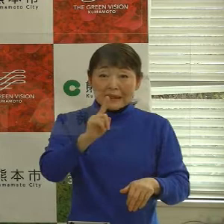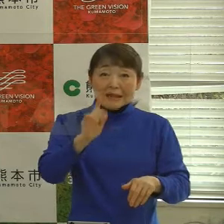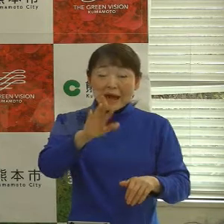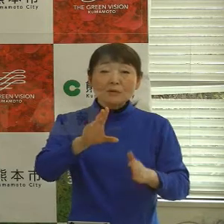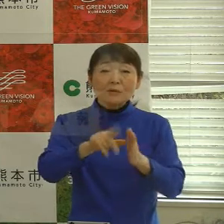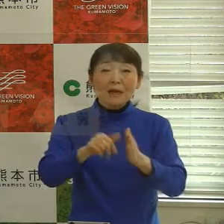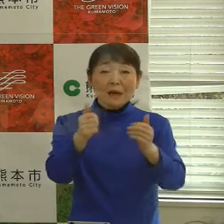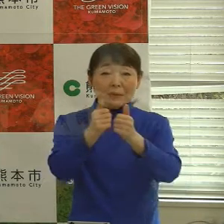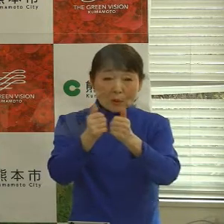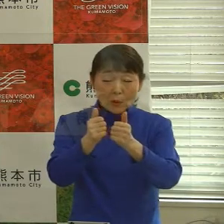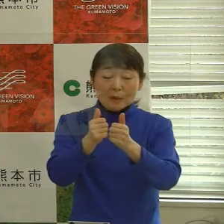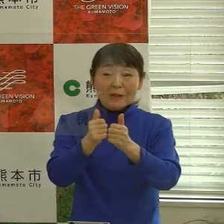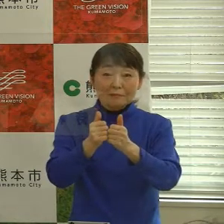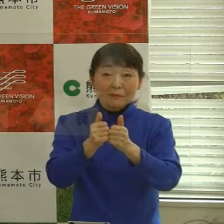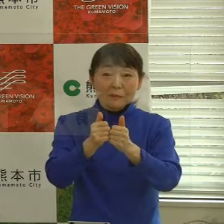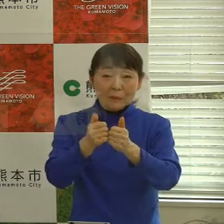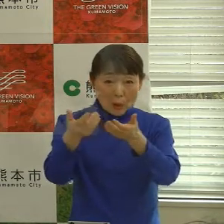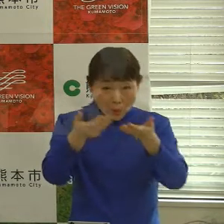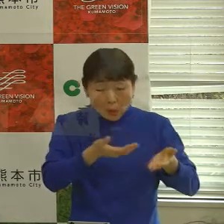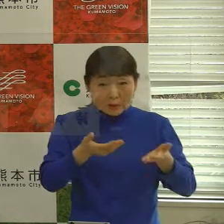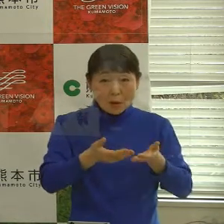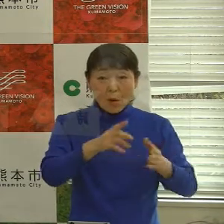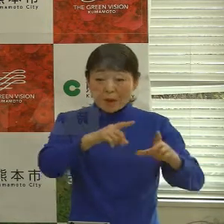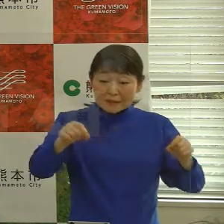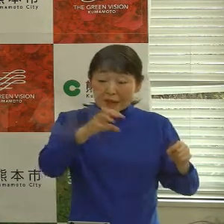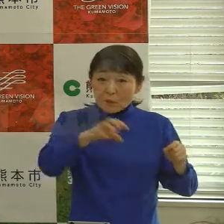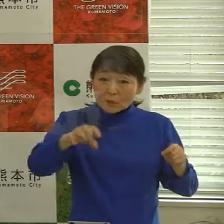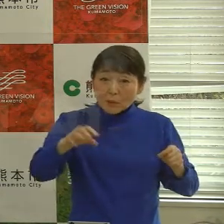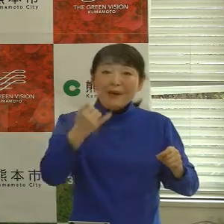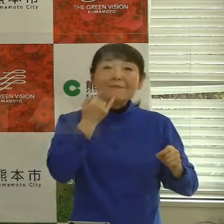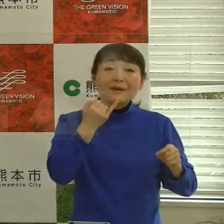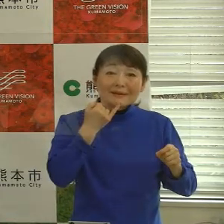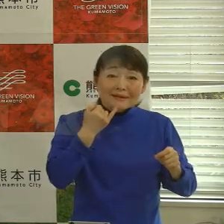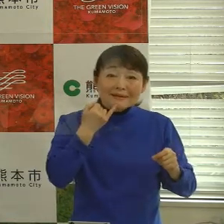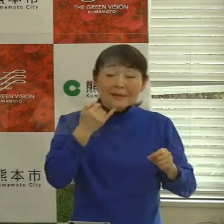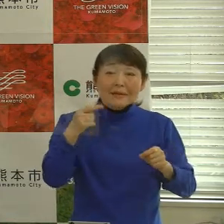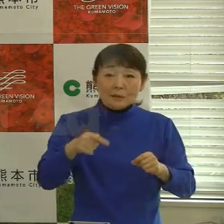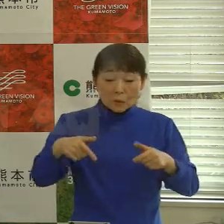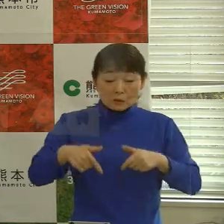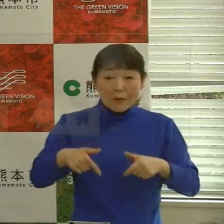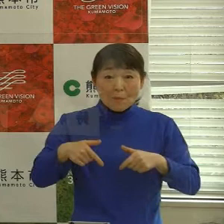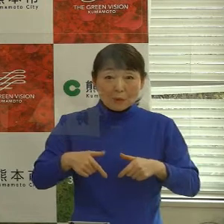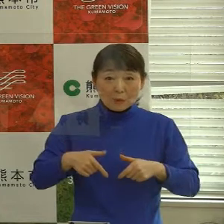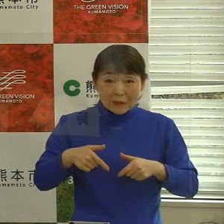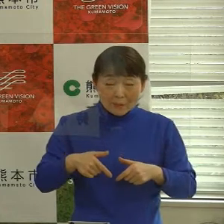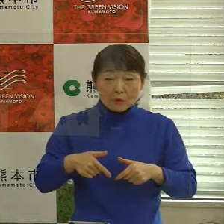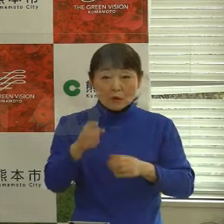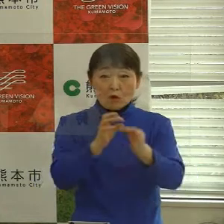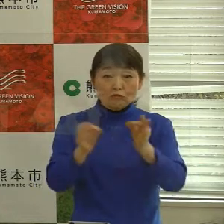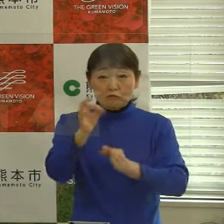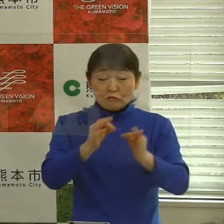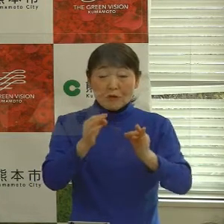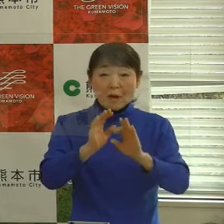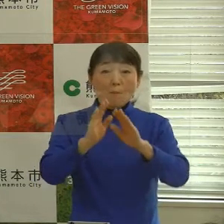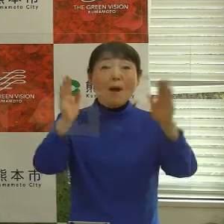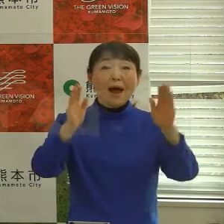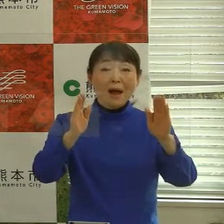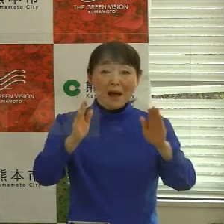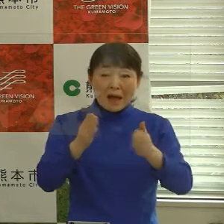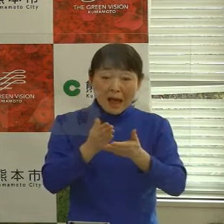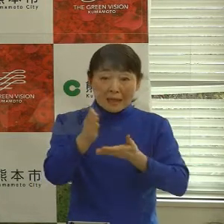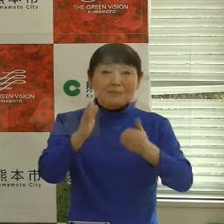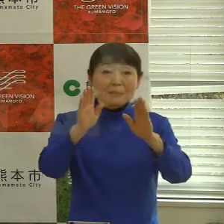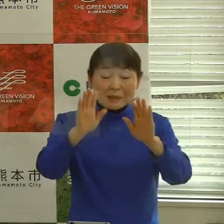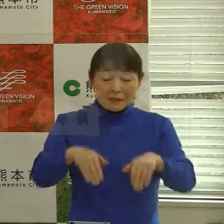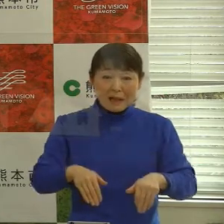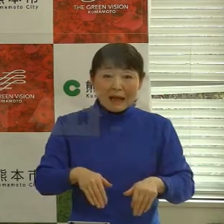って全国どこからでもいいですよということで、そういう運用を今この中も始めておりますので、まあ、ぜひあの何か